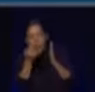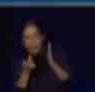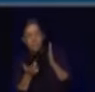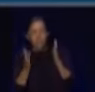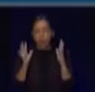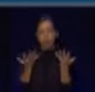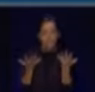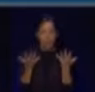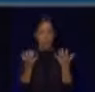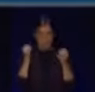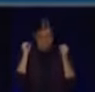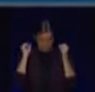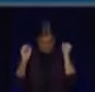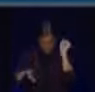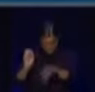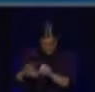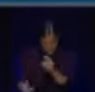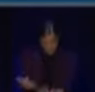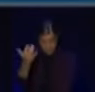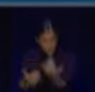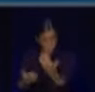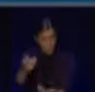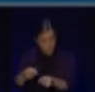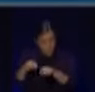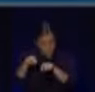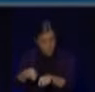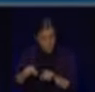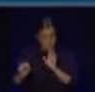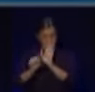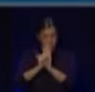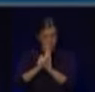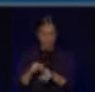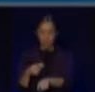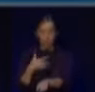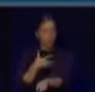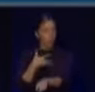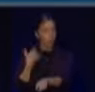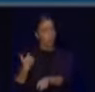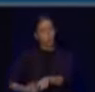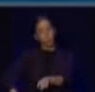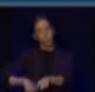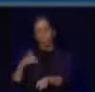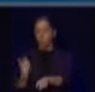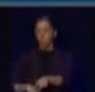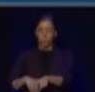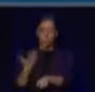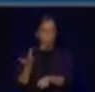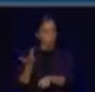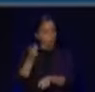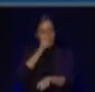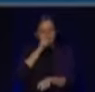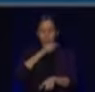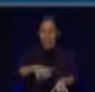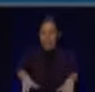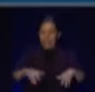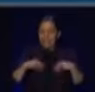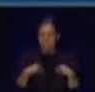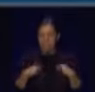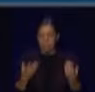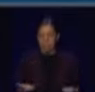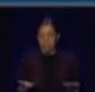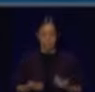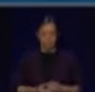avec toute la charge de cette image, avec ce qu'on a déjà connu dans l'histoire, c'est inacceptable,